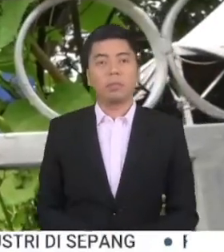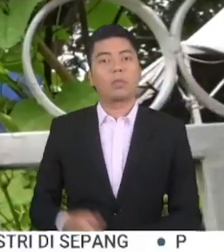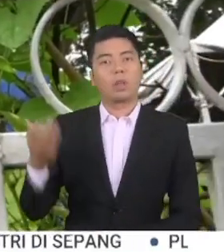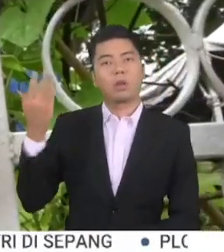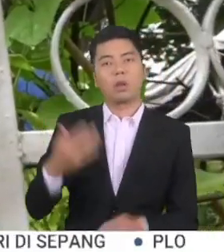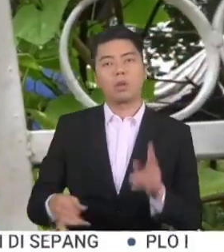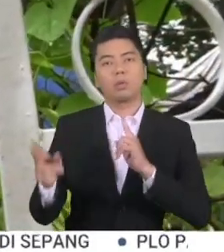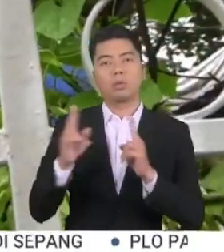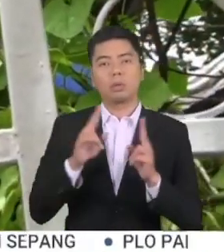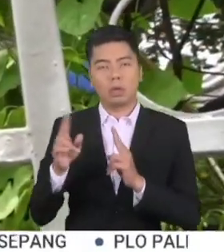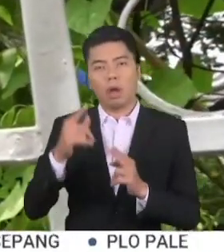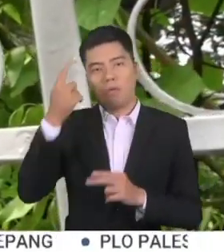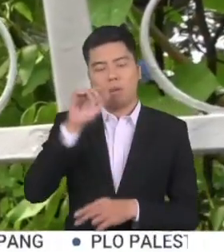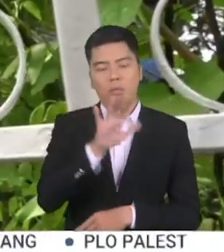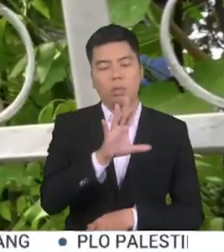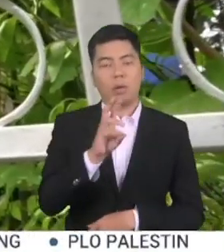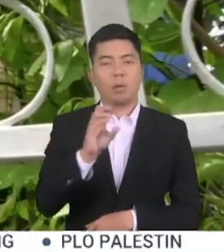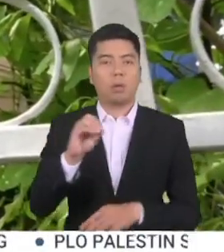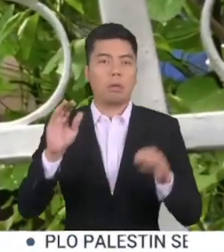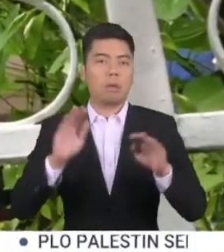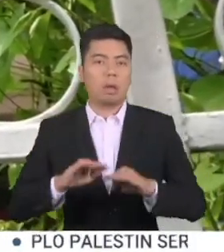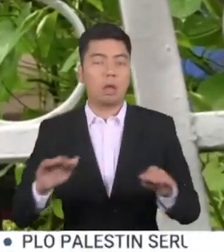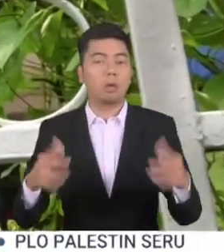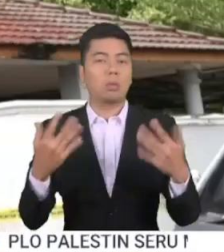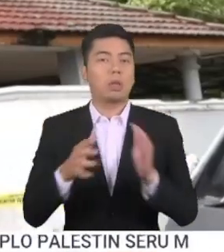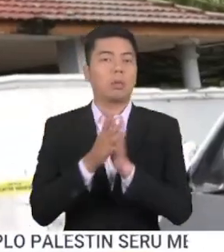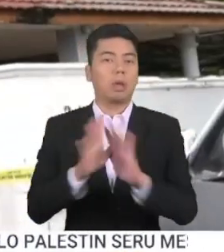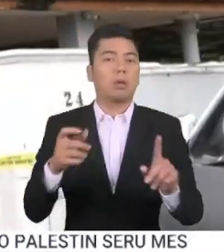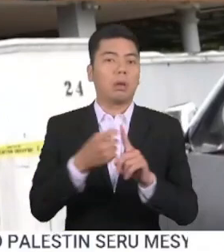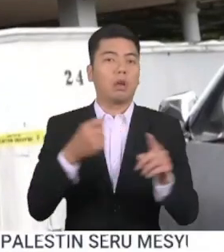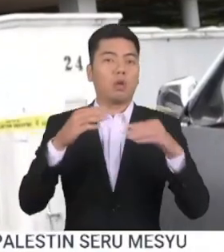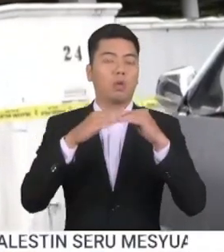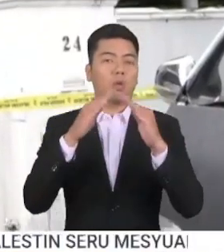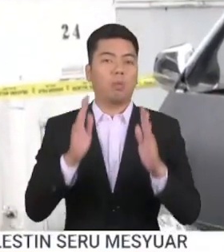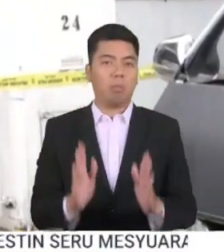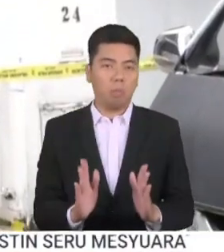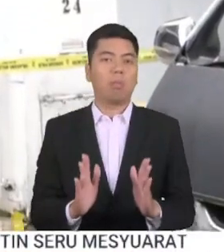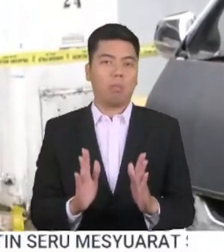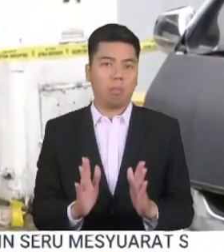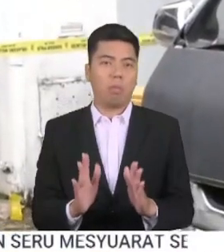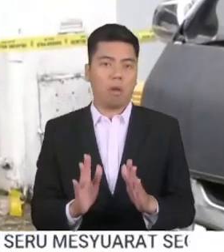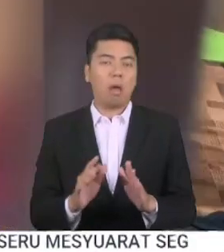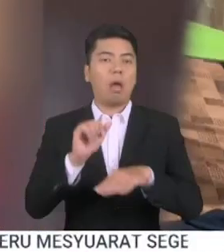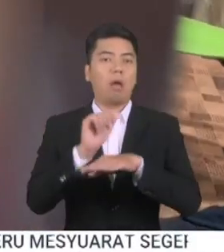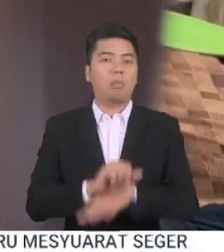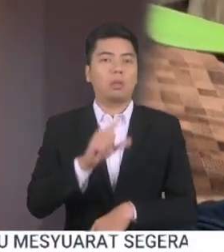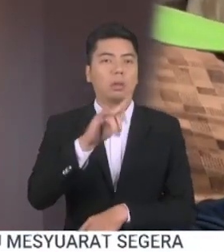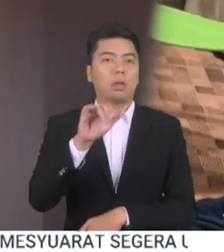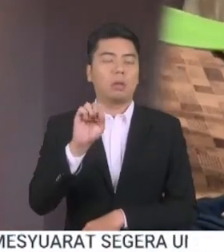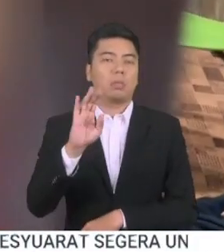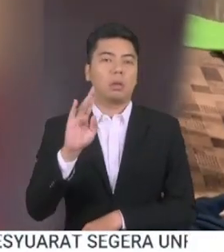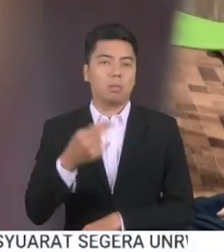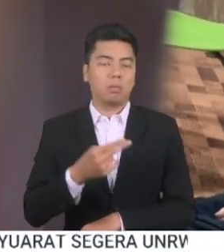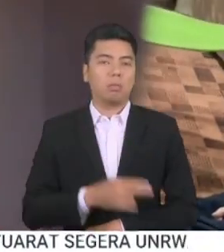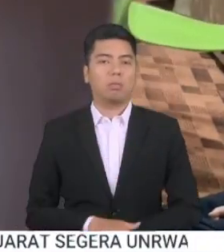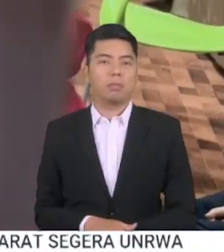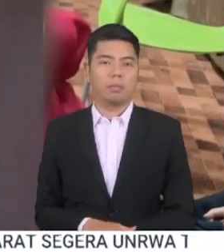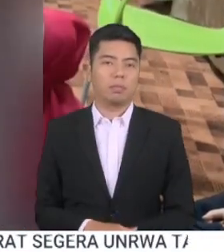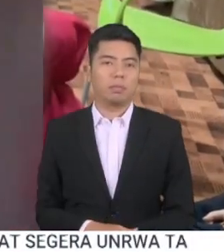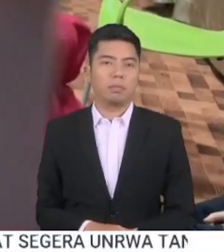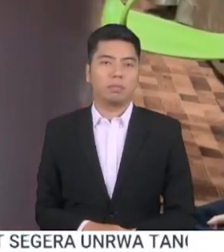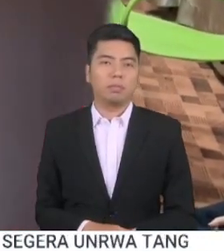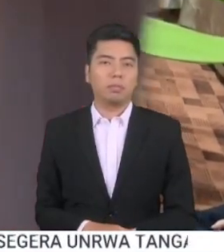Beliau menjawab status keselamatan kira-kira 560 kanak-kanak yang diselamatkan dari rumah kebajikan berkaitan GISBH.